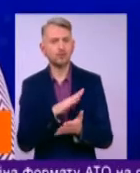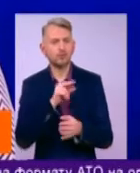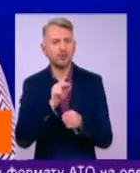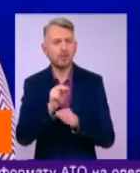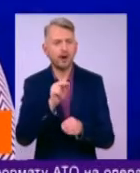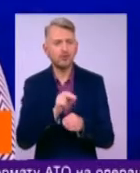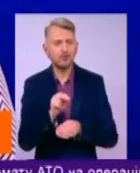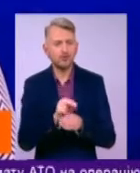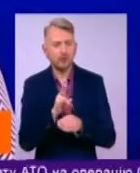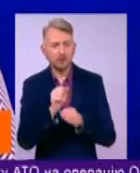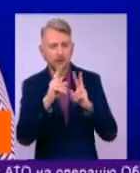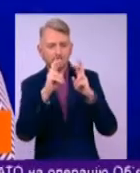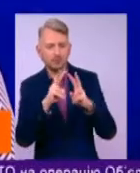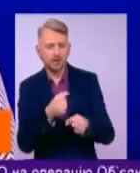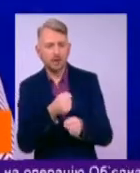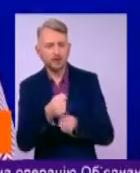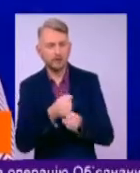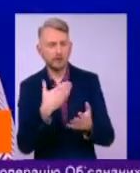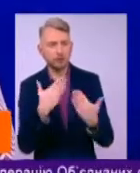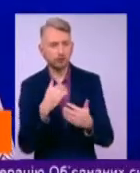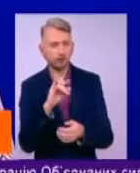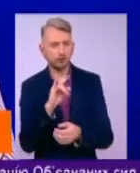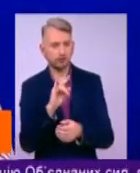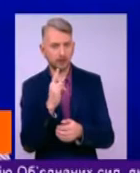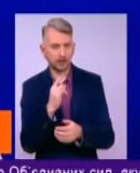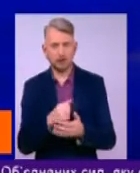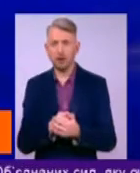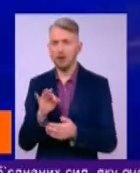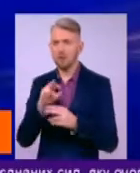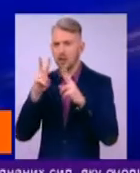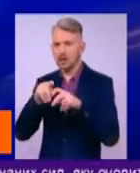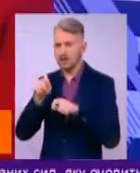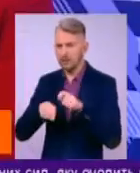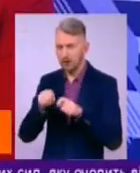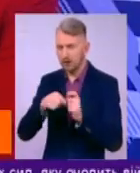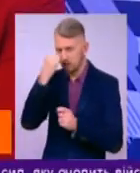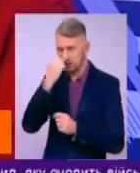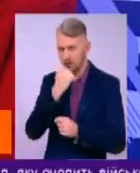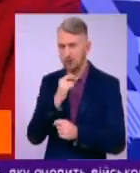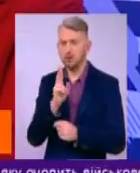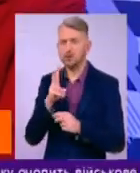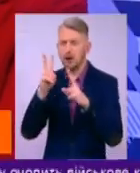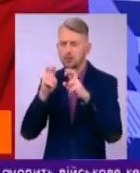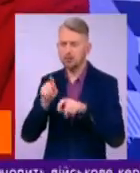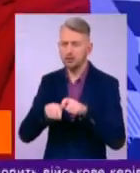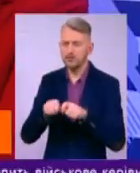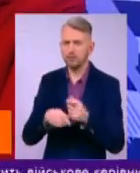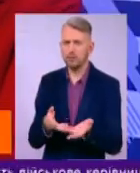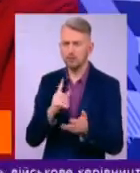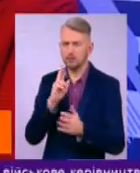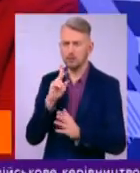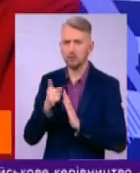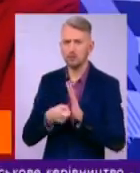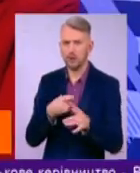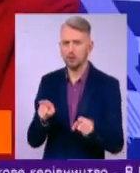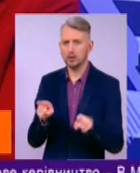на ідентифікацію насильства по відношенню про до дитини. Про ідентифікацію, дякую, пані Оксано. Пані Наталію, як ідентифікувати